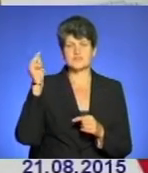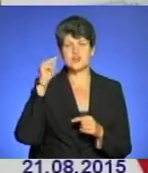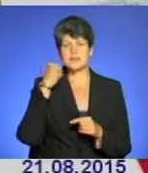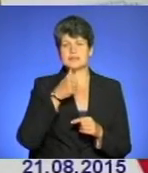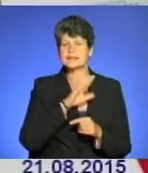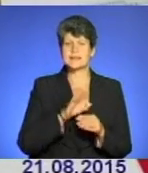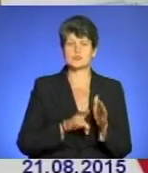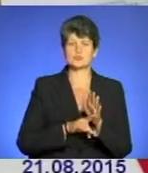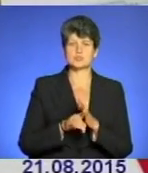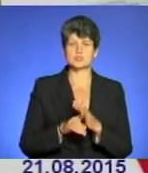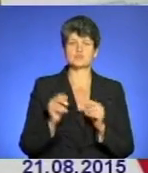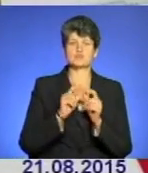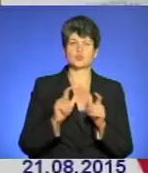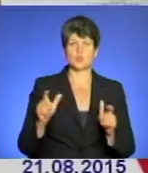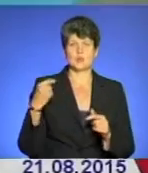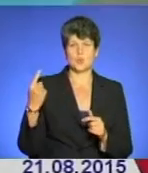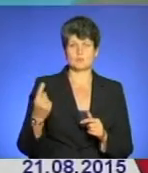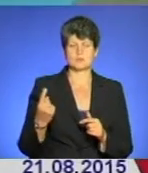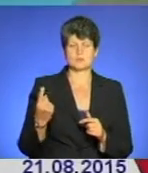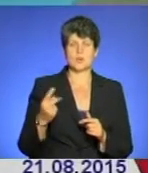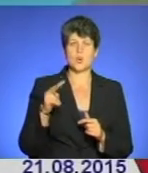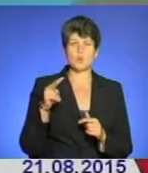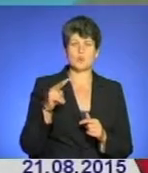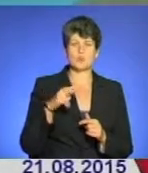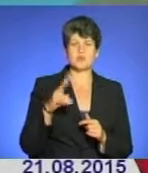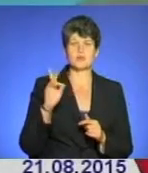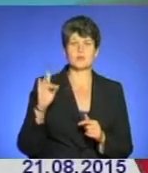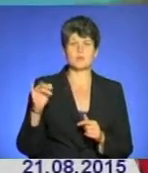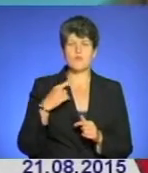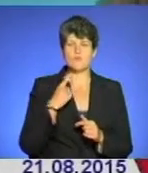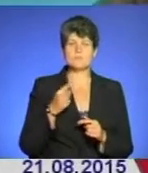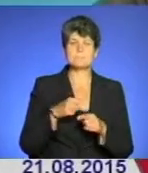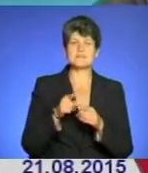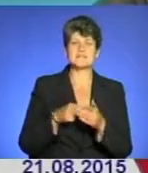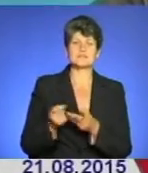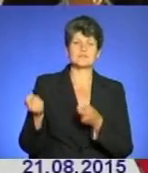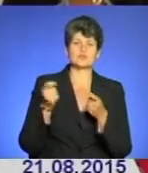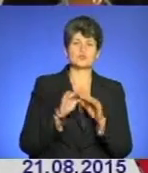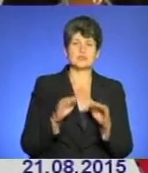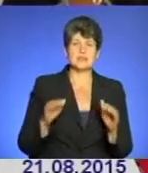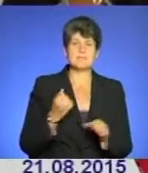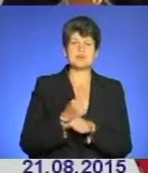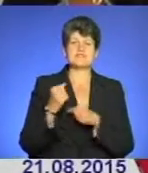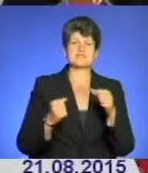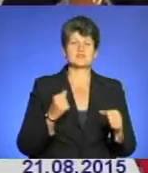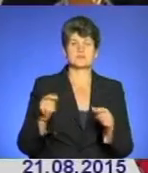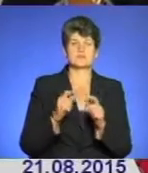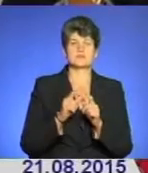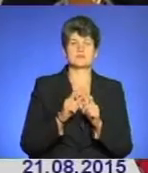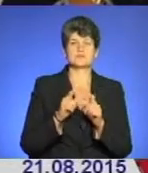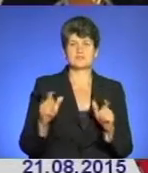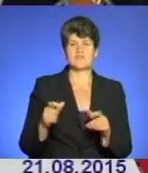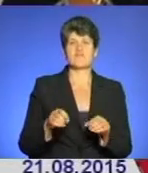не розпочнеться у 7 школах області. Любомир Крупа запевняє, питання із довозом дітей та працевлаштуванням педагогів цих шкіл